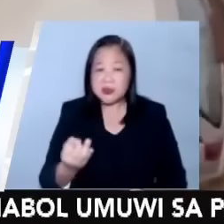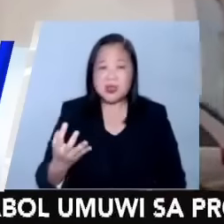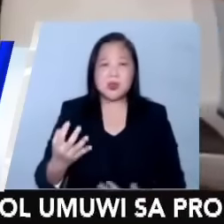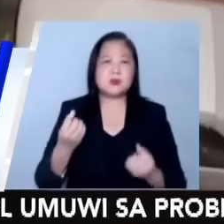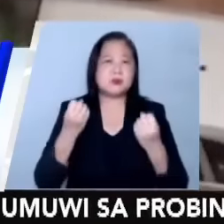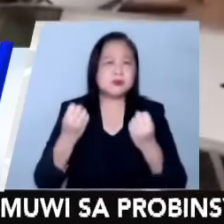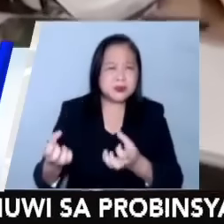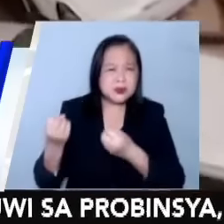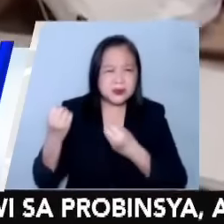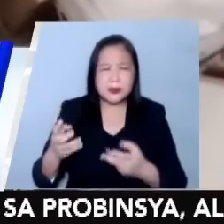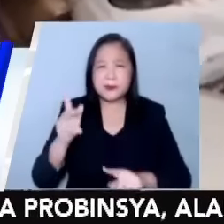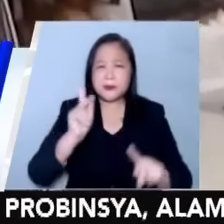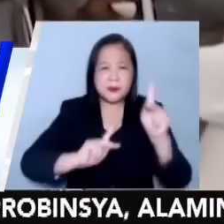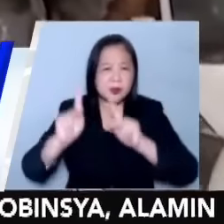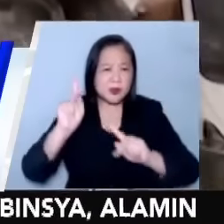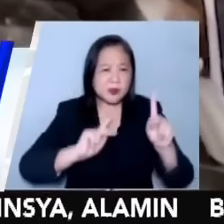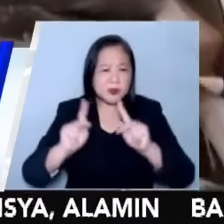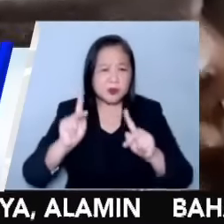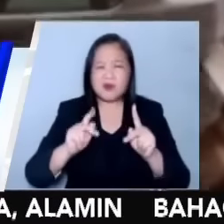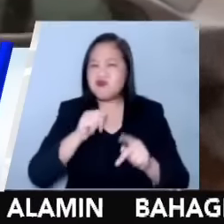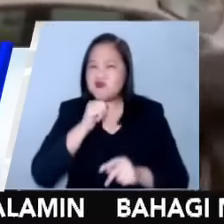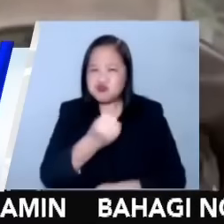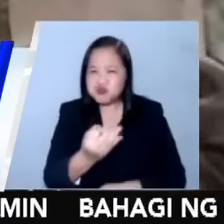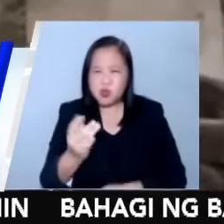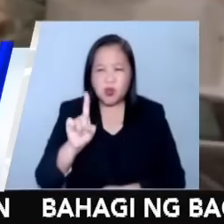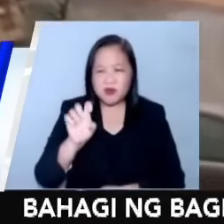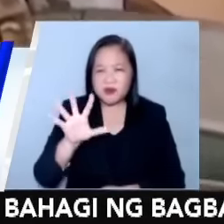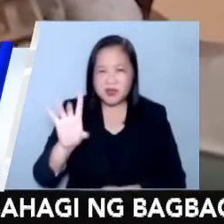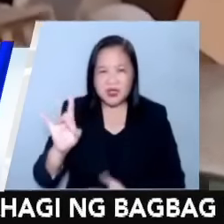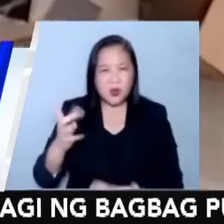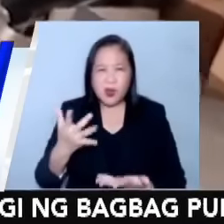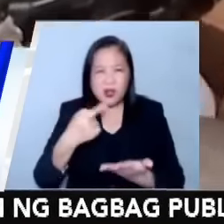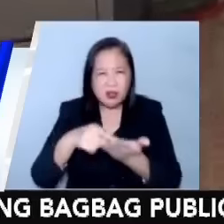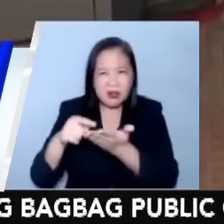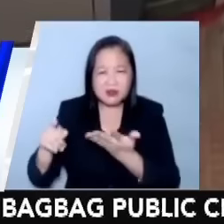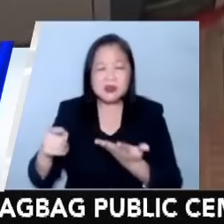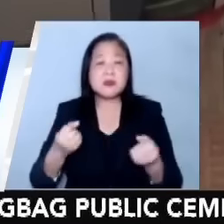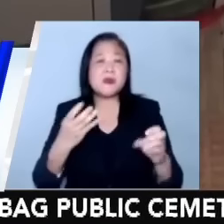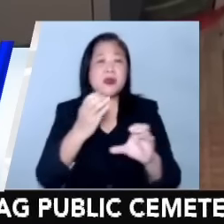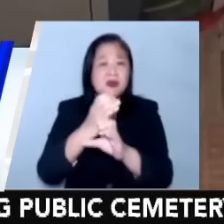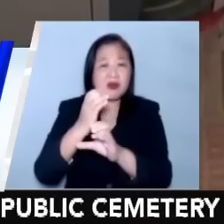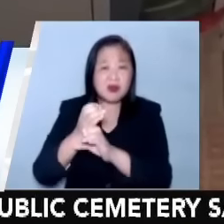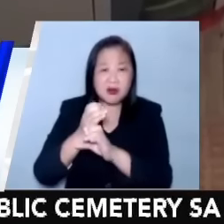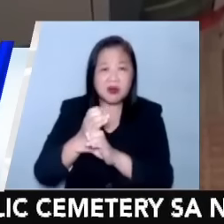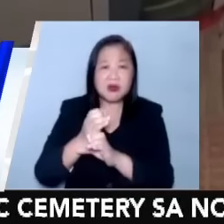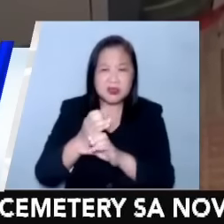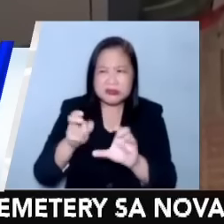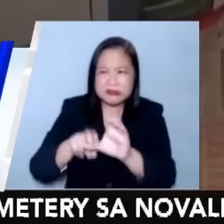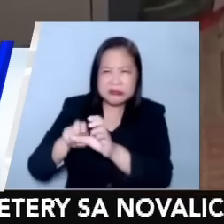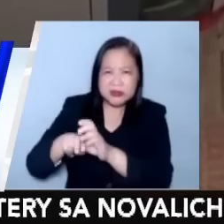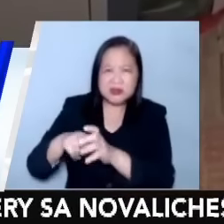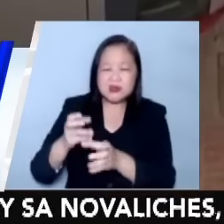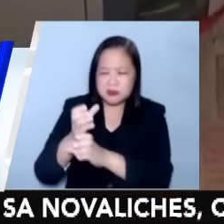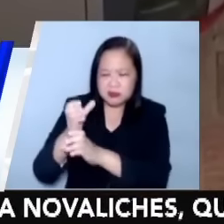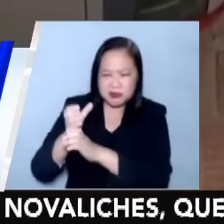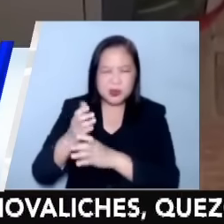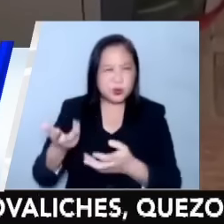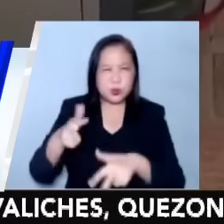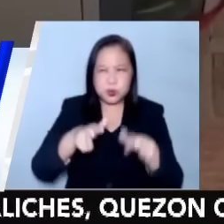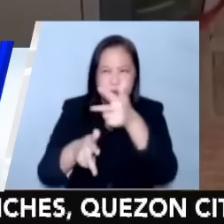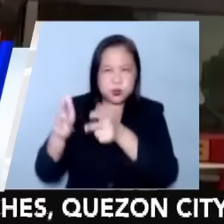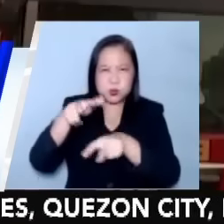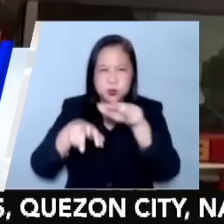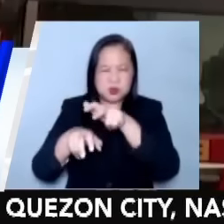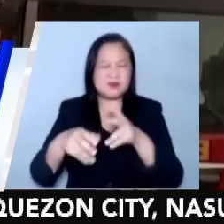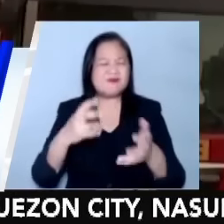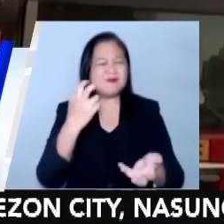ring tao ang unaccounted for. Maraming sasakyan naman ang humambalang sa mga kalsada matapos ang baha. Pahirapan ang paglilinis dahil